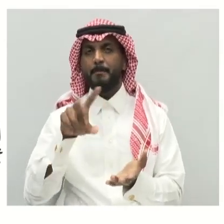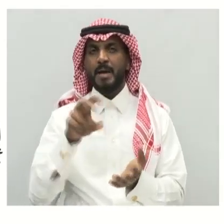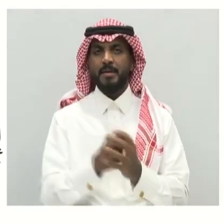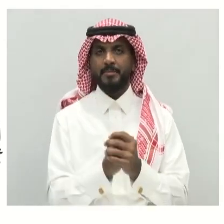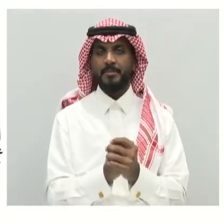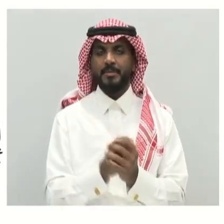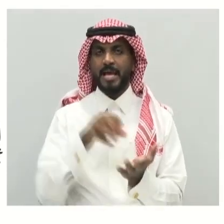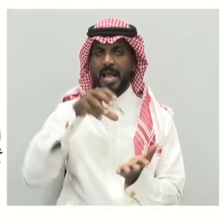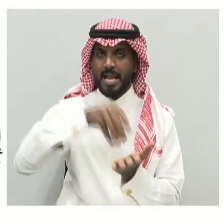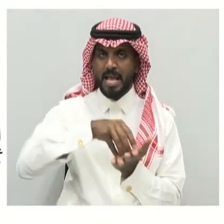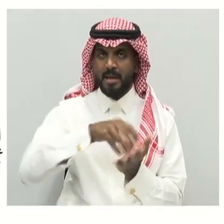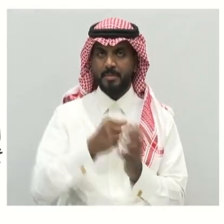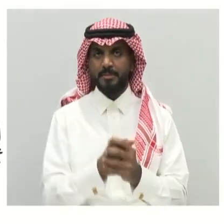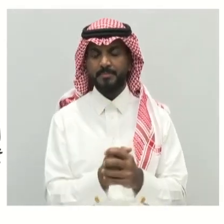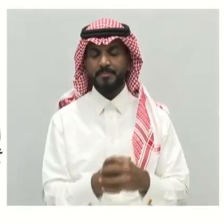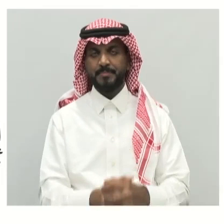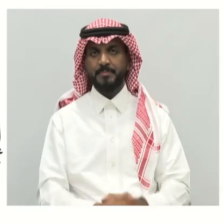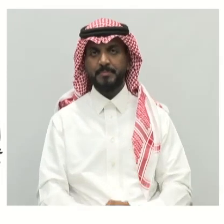الكعبه الكعبه